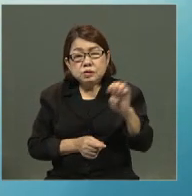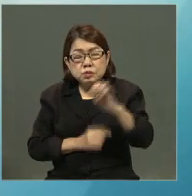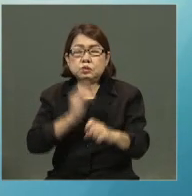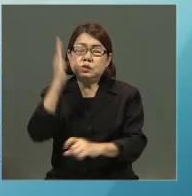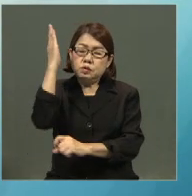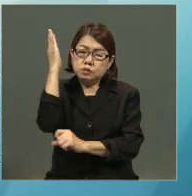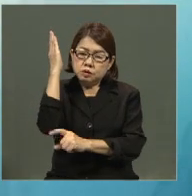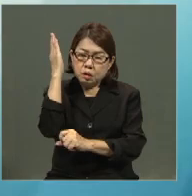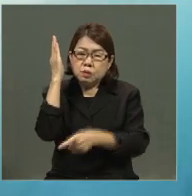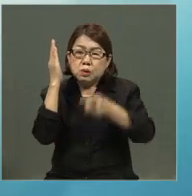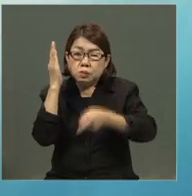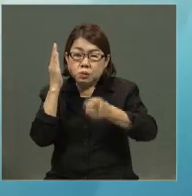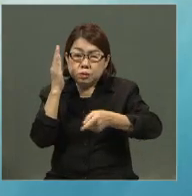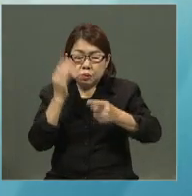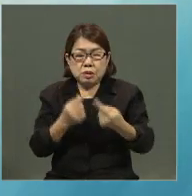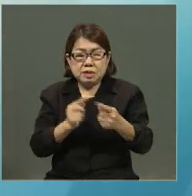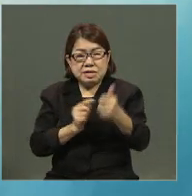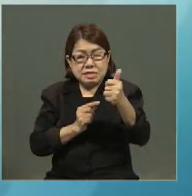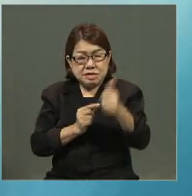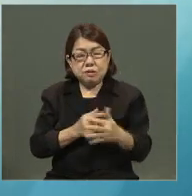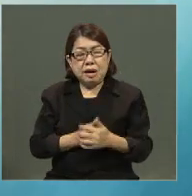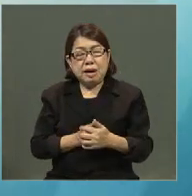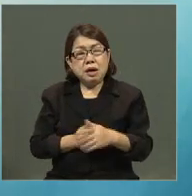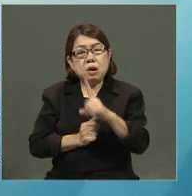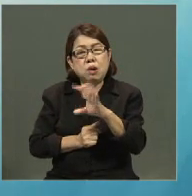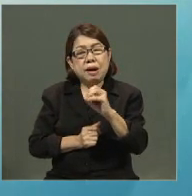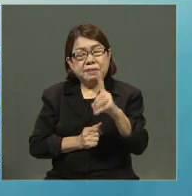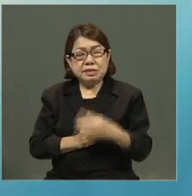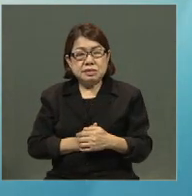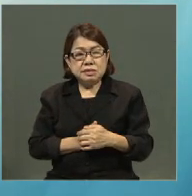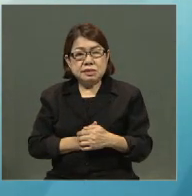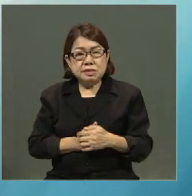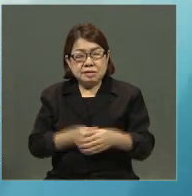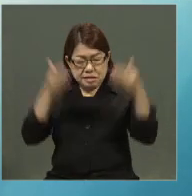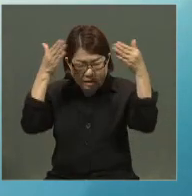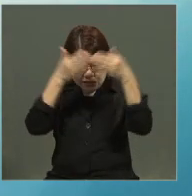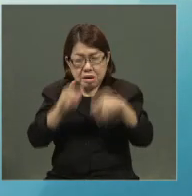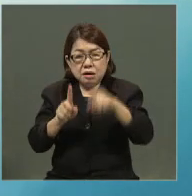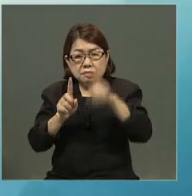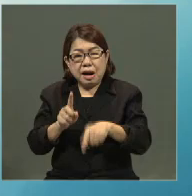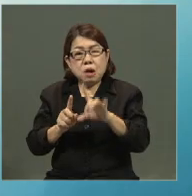จบนะครับแล้วก็ยีสิงคโปร์สิงคโปร์ยังเป็น3หลักอยู่แต่ก็ดีขึ้นนะครับ 151อินโดนีเซียนี่ 1106